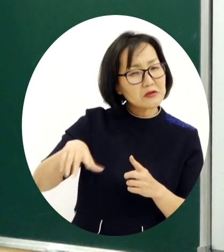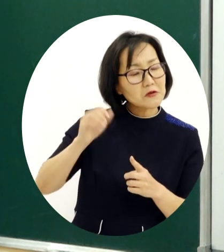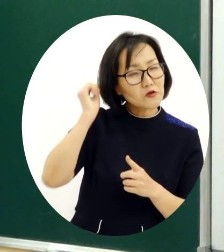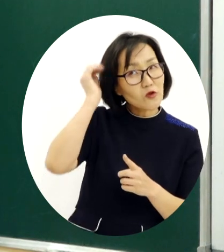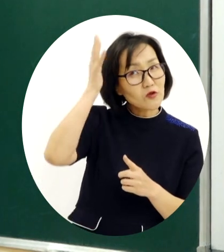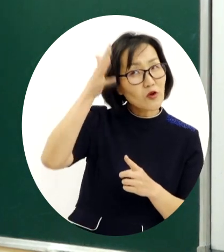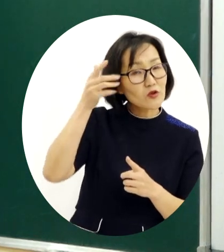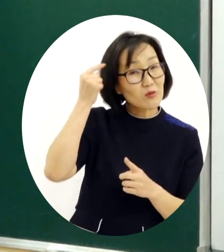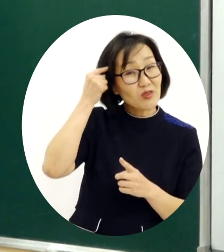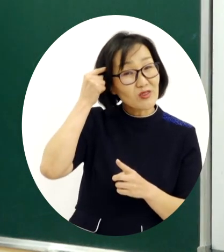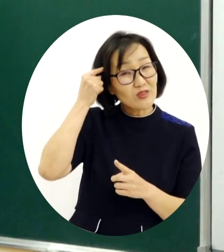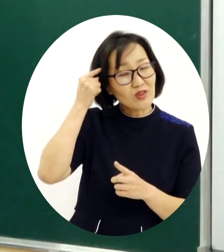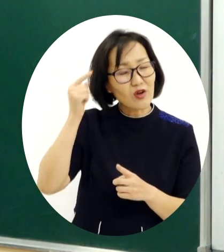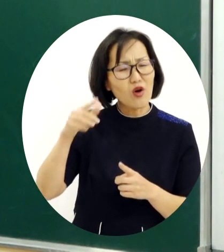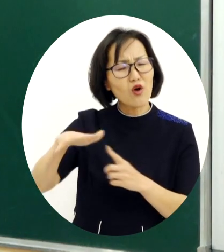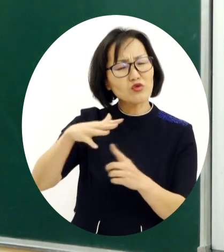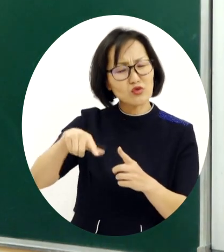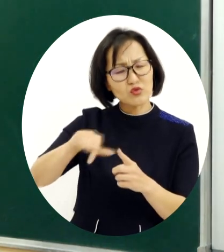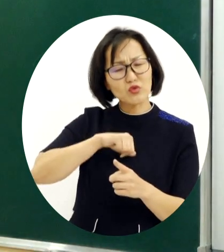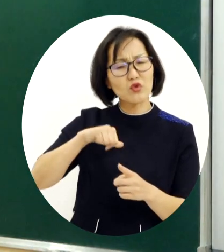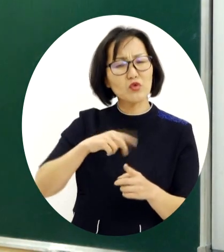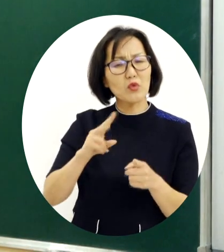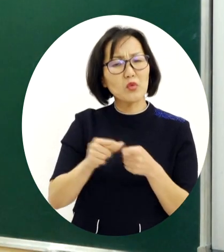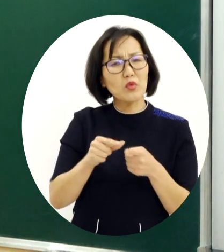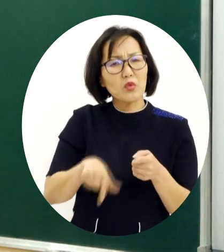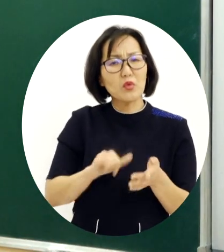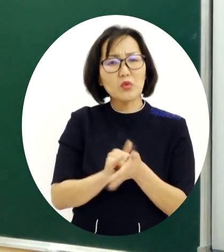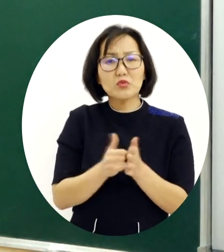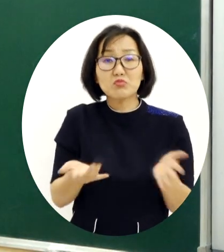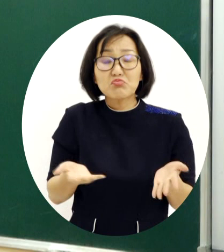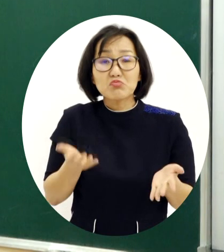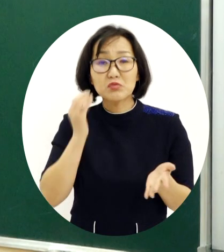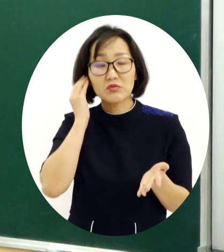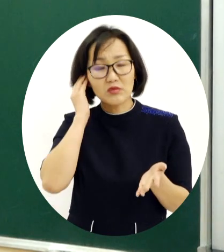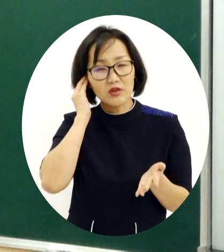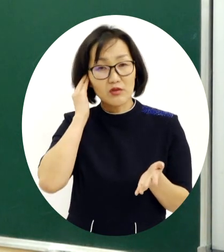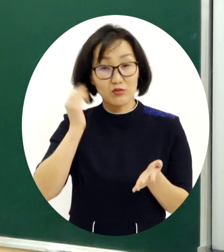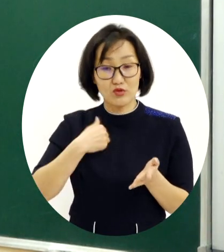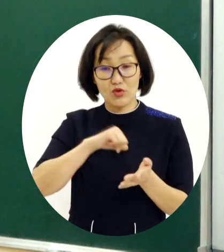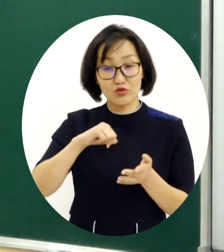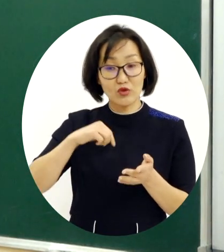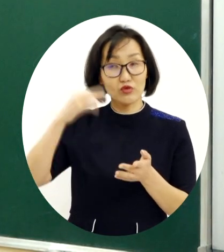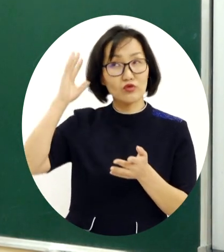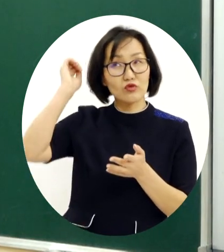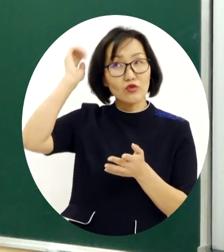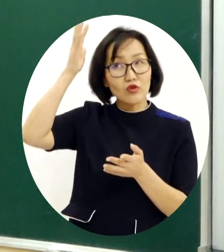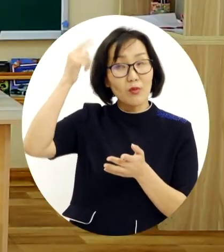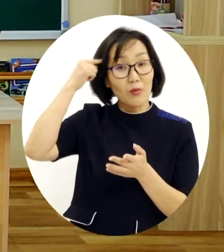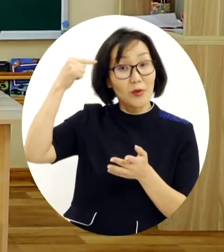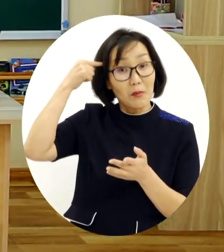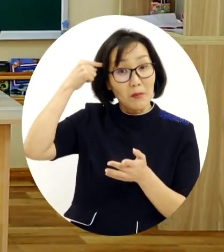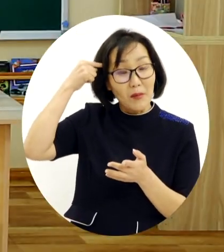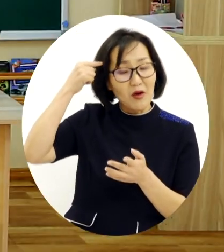гэдэг үг маань өөрөө юу гэсэн үг? Бидний төсөөлөн бодох гэж байгаа зүйл буюу орчин гэж юу вэ?